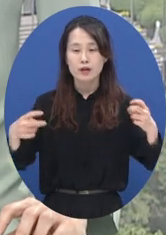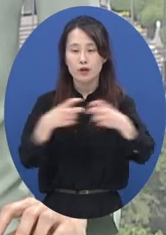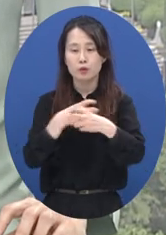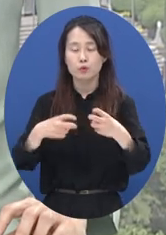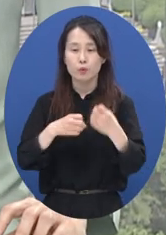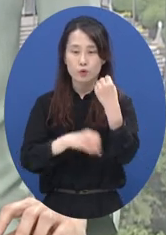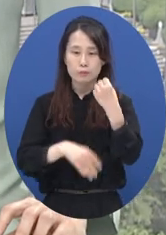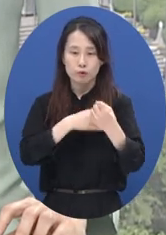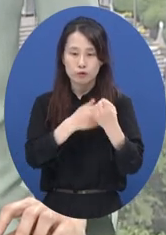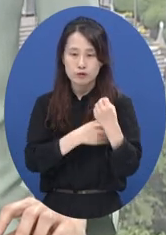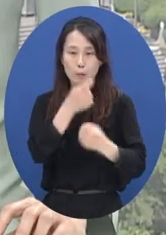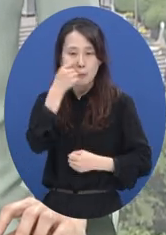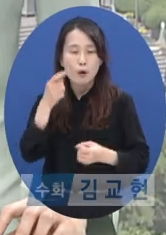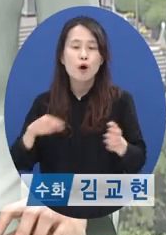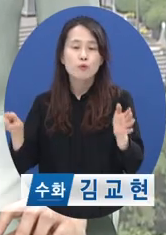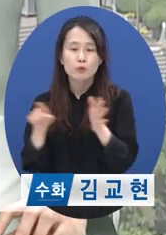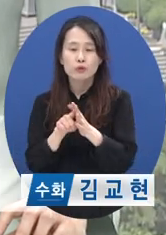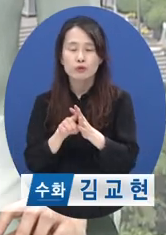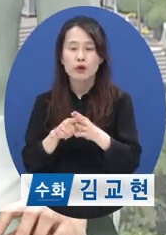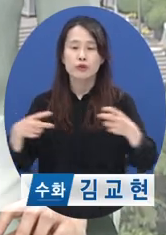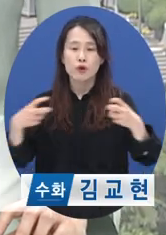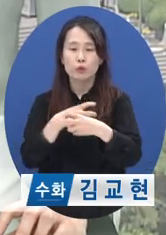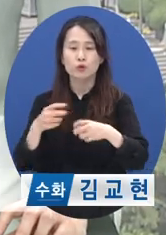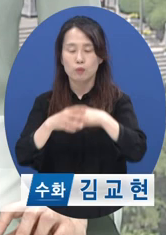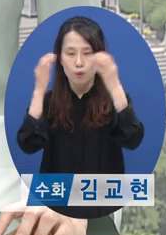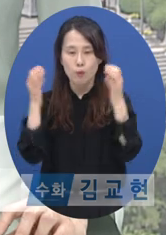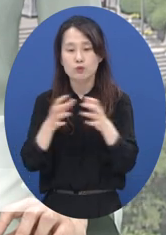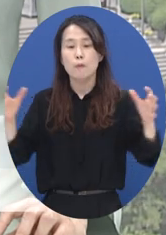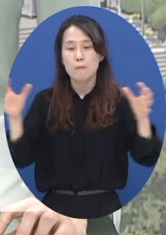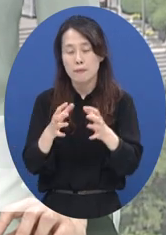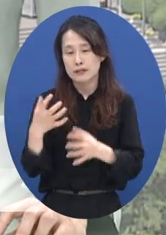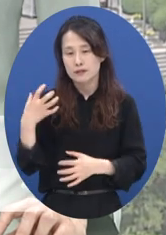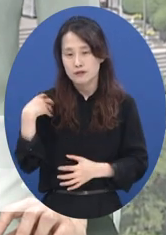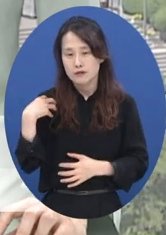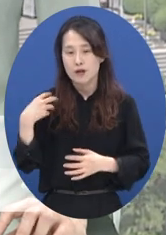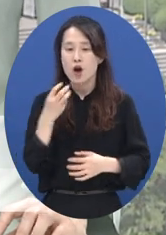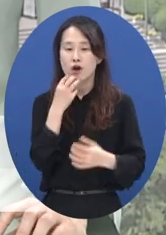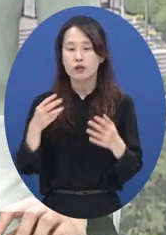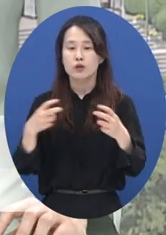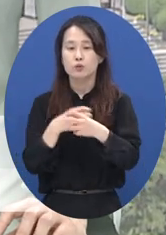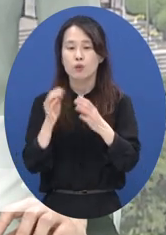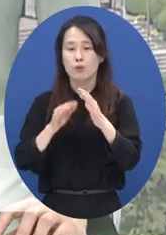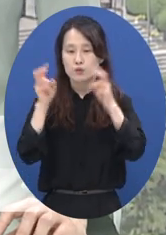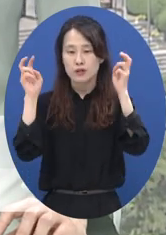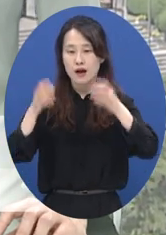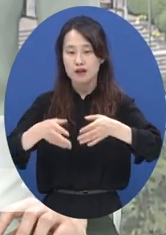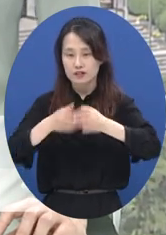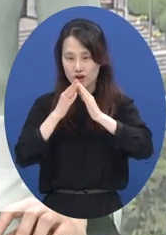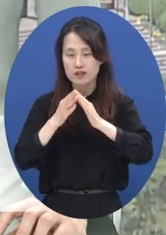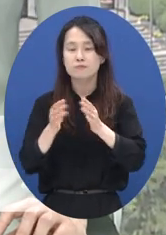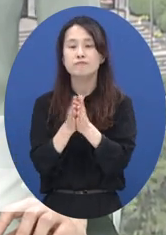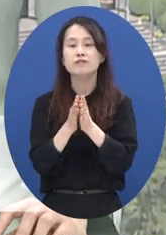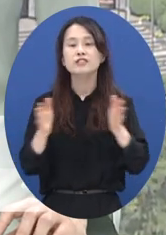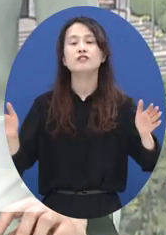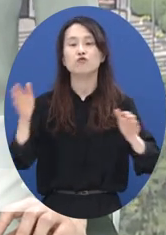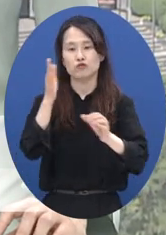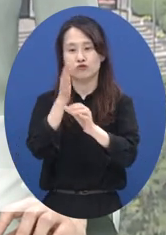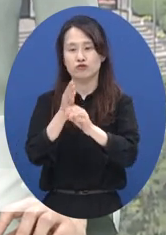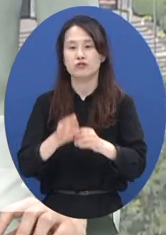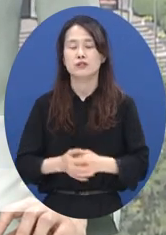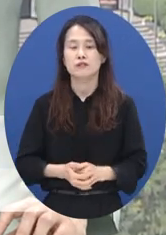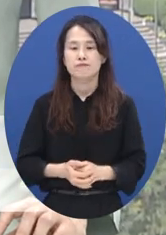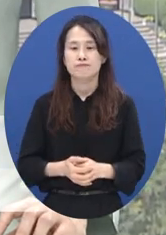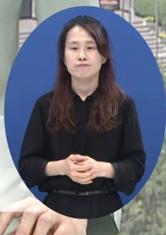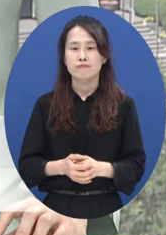경기도민들의 교통기본권을 보장하기 위한 대중교통 총괄전담기구 경기교통공사 설립의 첫 단추가